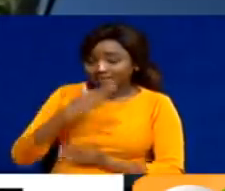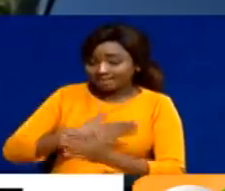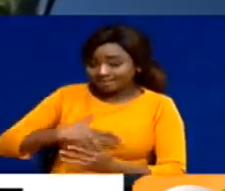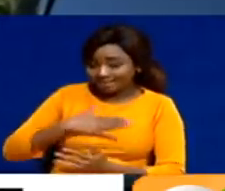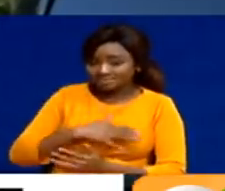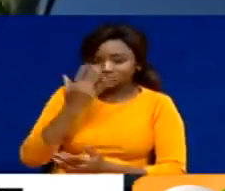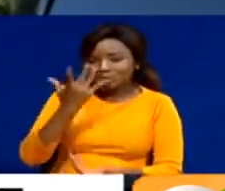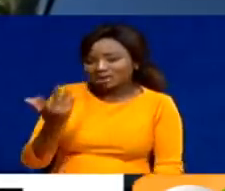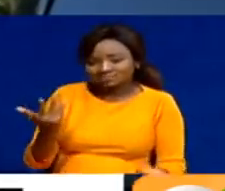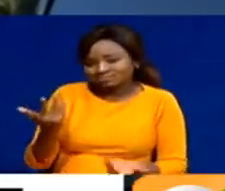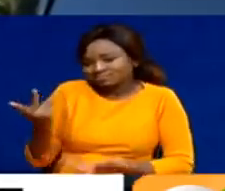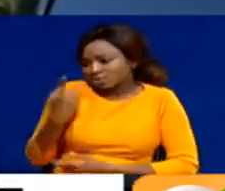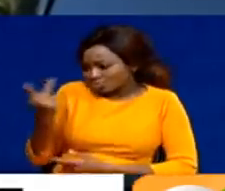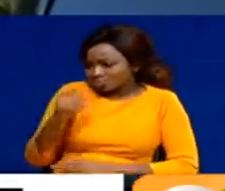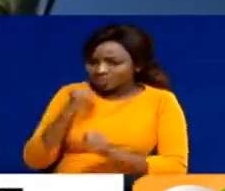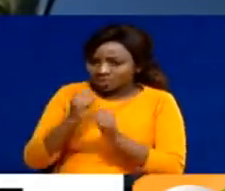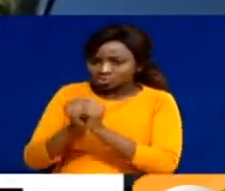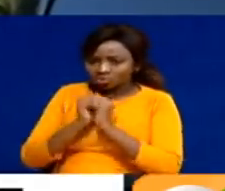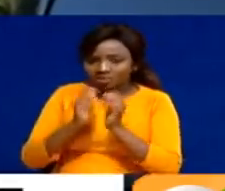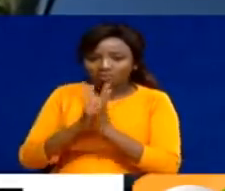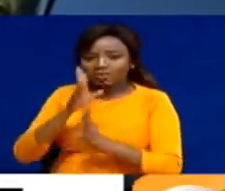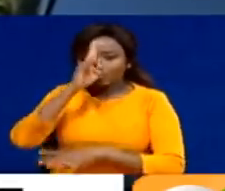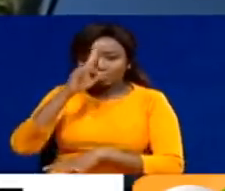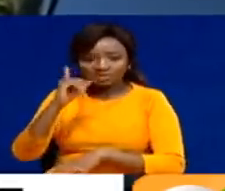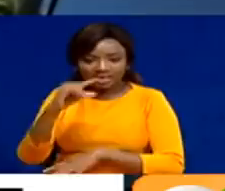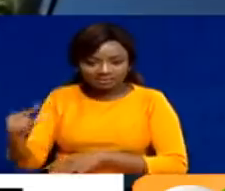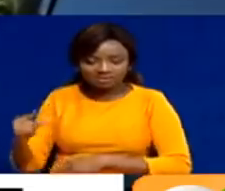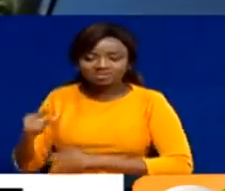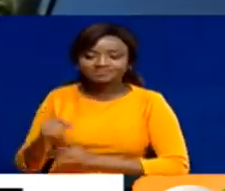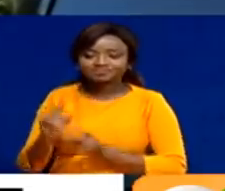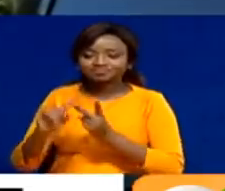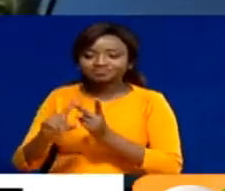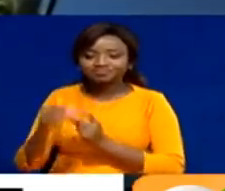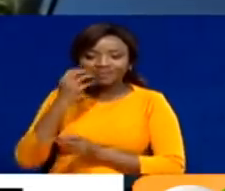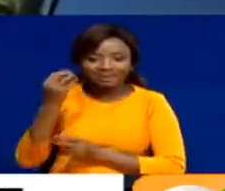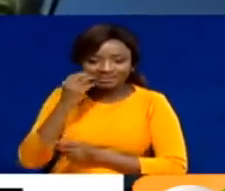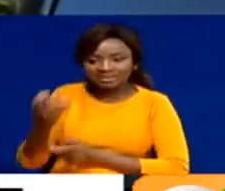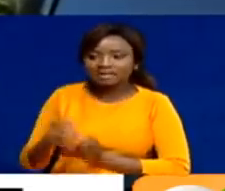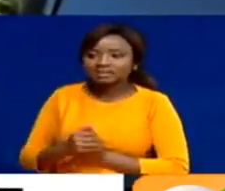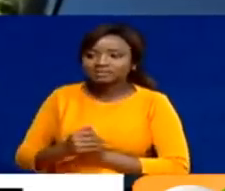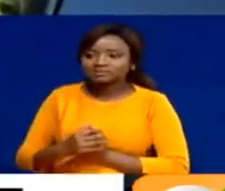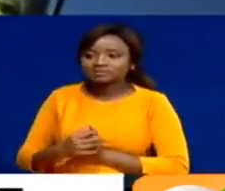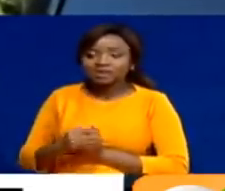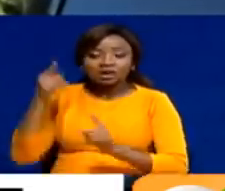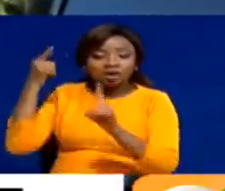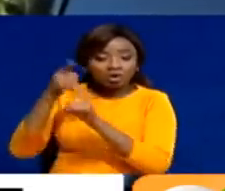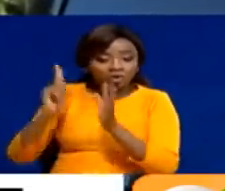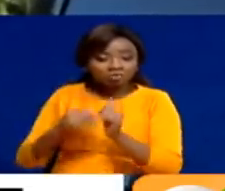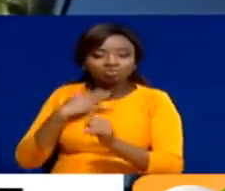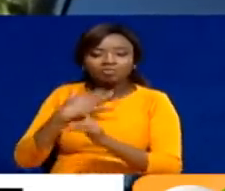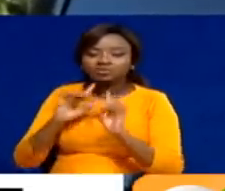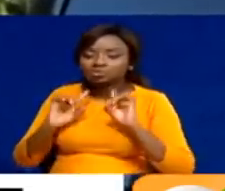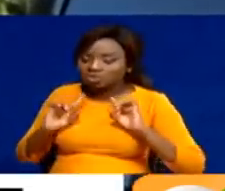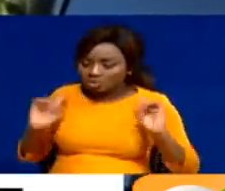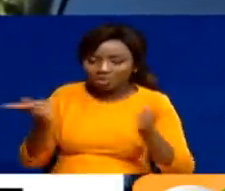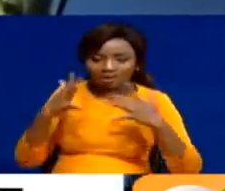maana tumefanya kazi kwa karibu sana na Inspector General of Police leo na Waziri Mkuu Dr. Fred Matiang'i, kuhakikisha kwamba wale watu wote